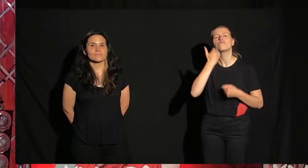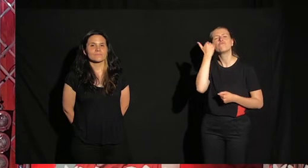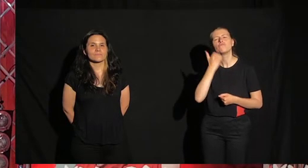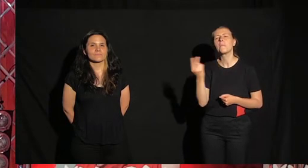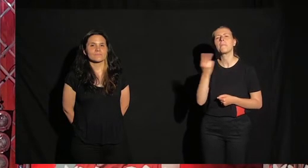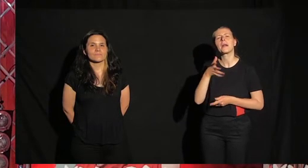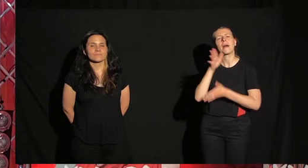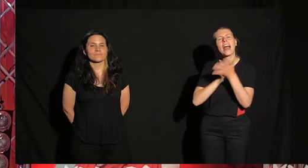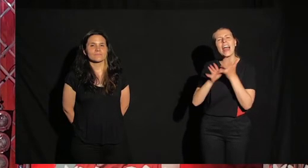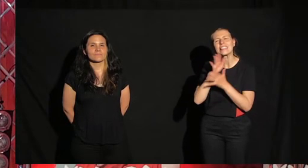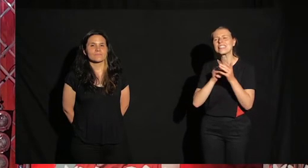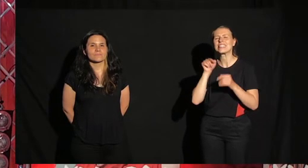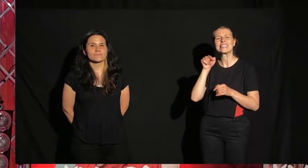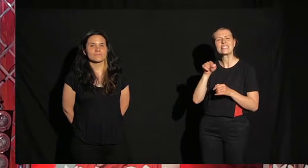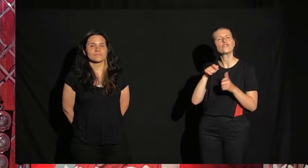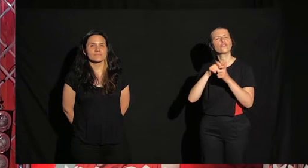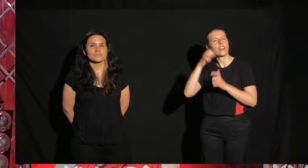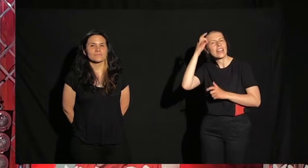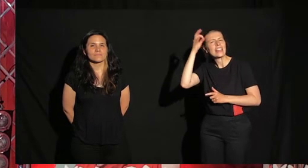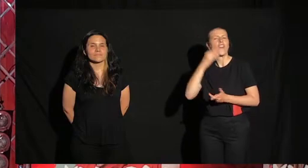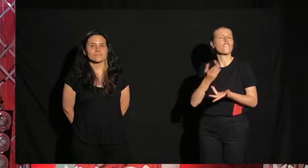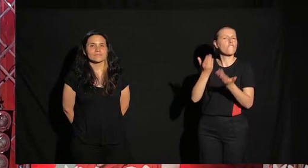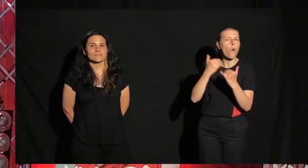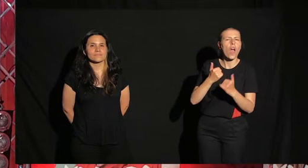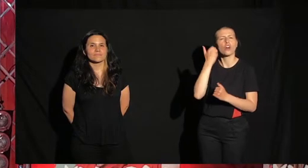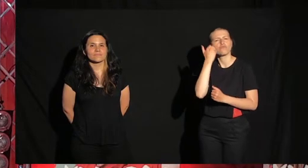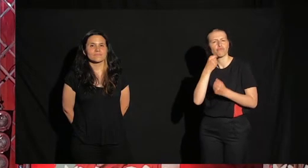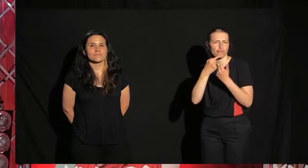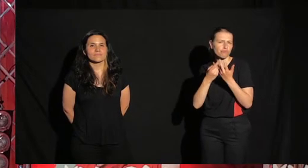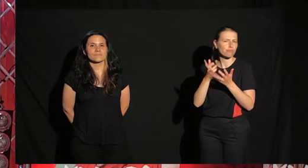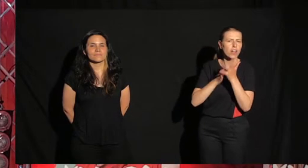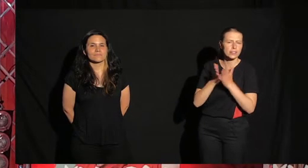Stück erzählen, wie ihr dazu gekommen seid.